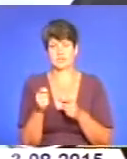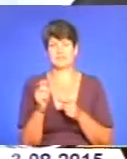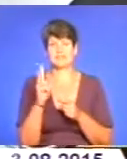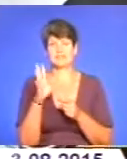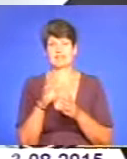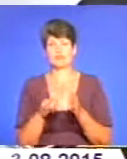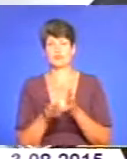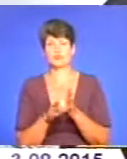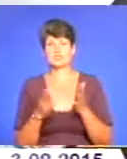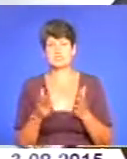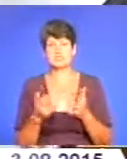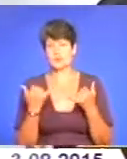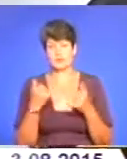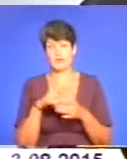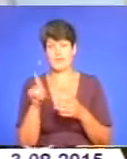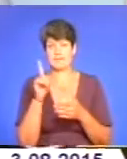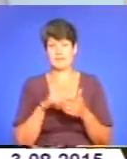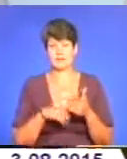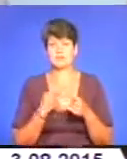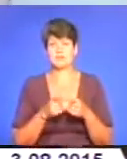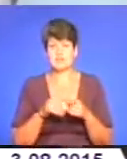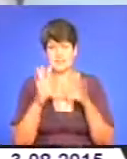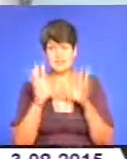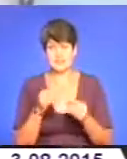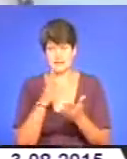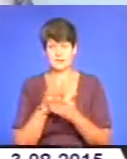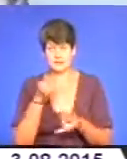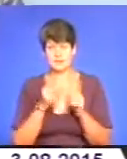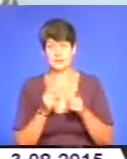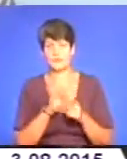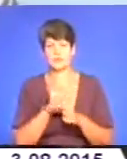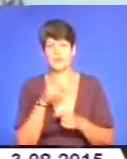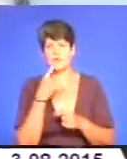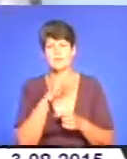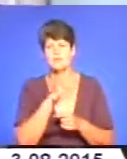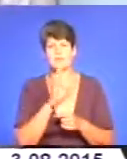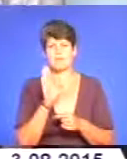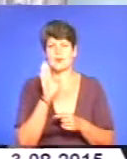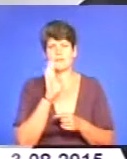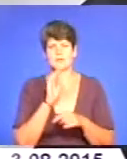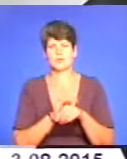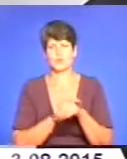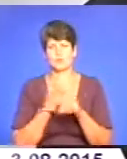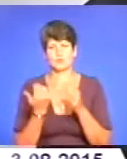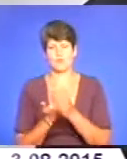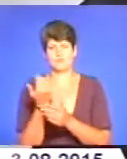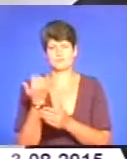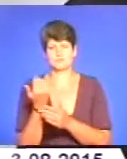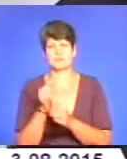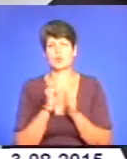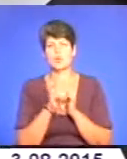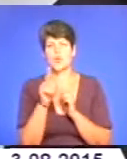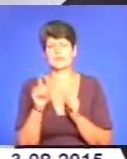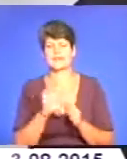Підволочиську. Він донині не вірив, що все це відбувається насправді, тому не казав матері добру новину. Кожна небайдужа